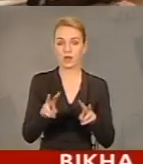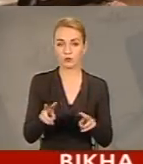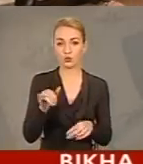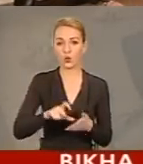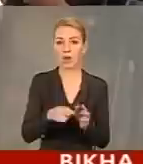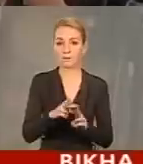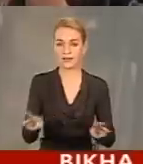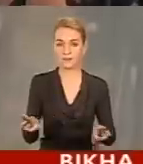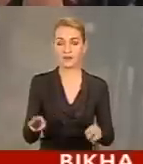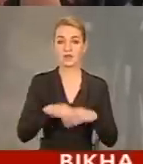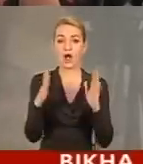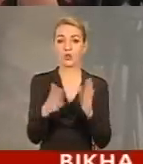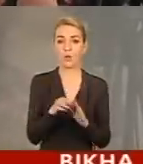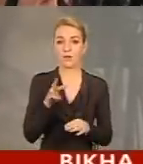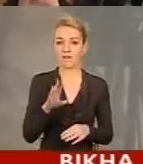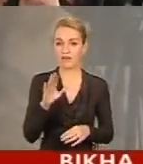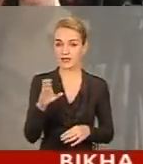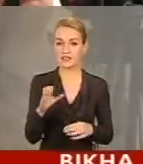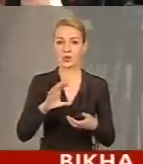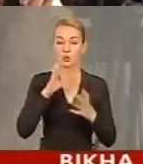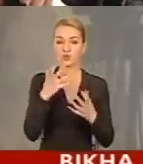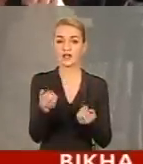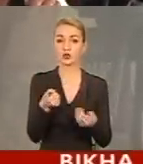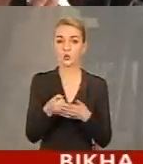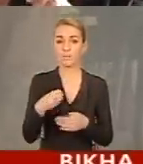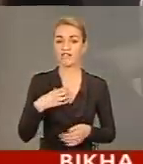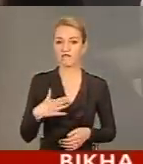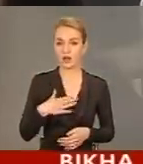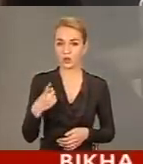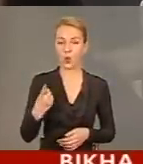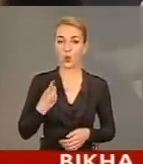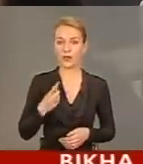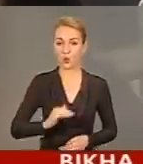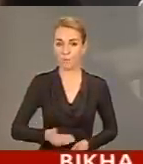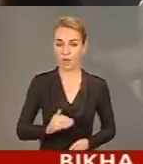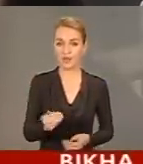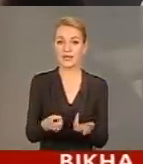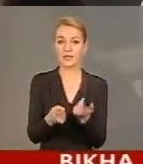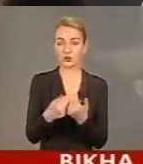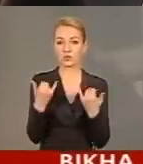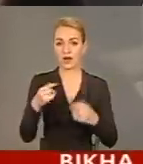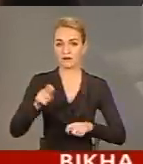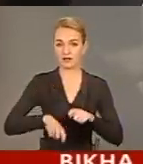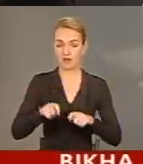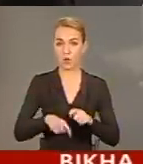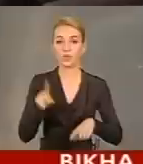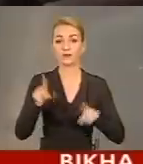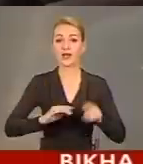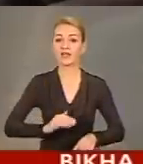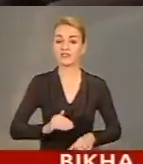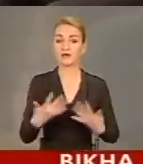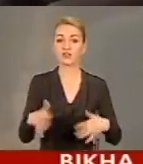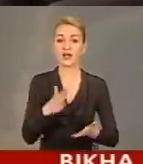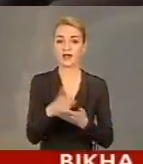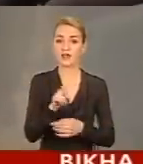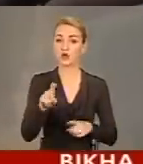у Кабміні. Загалом в МВС серйозно взялися до приватних охоронних компаній, низку з них наразі перевіряють. Деякі фірми вже є